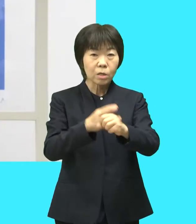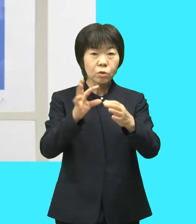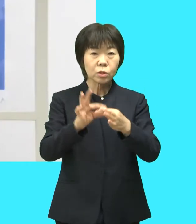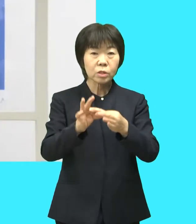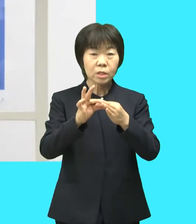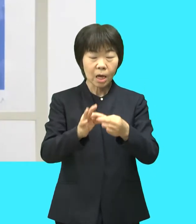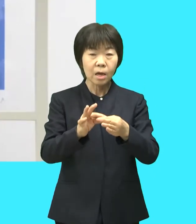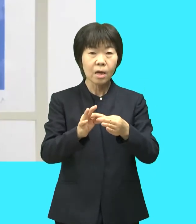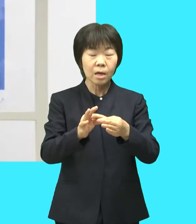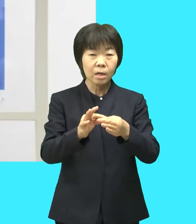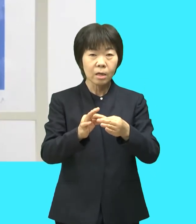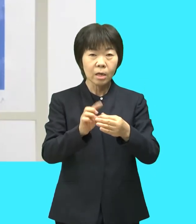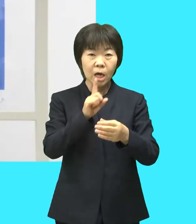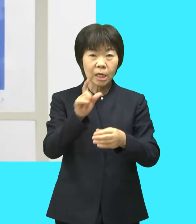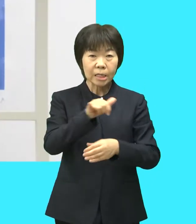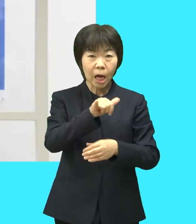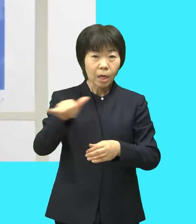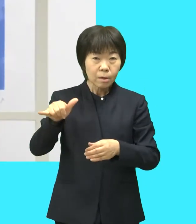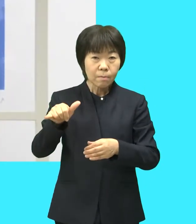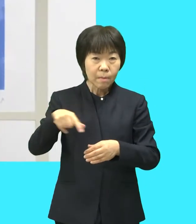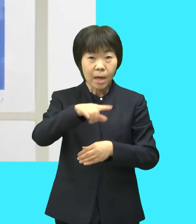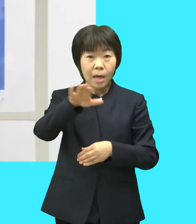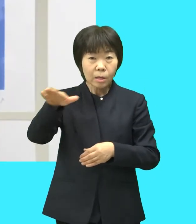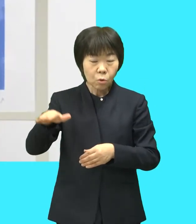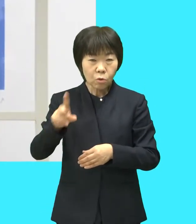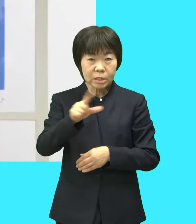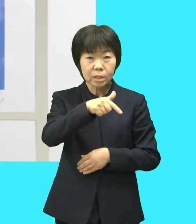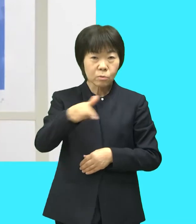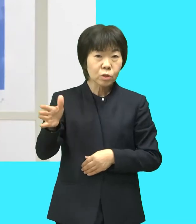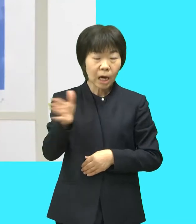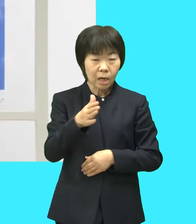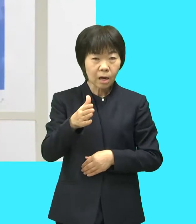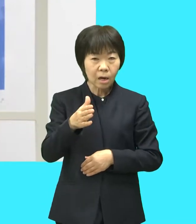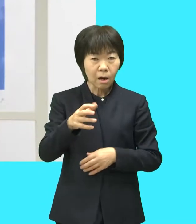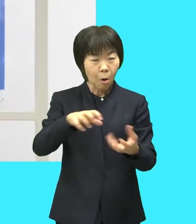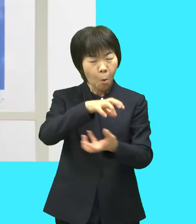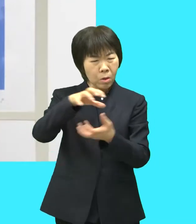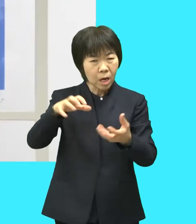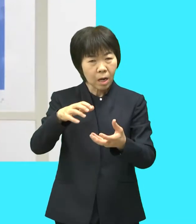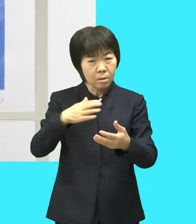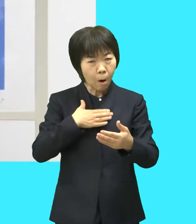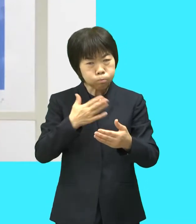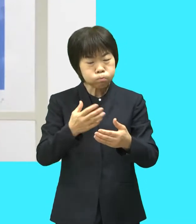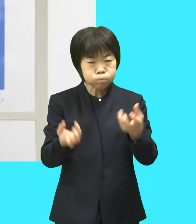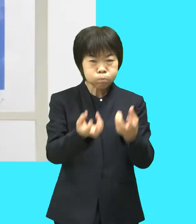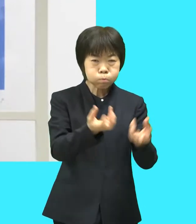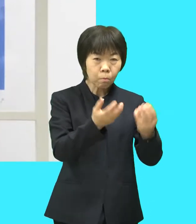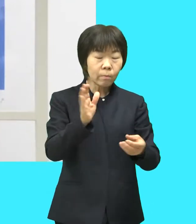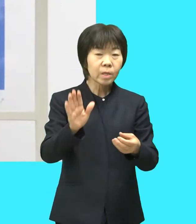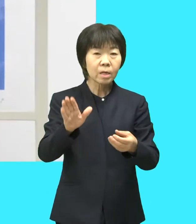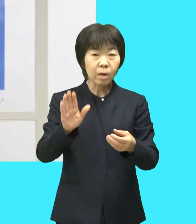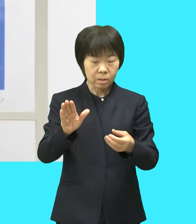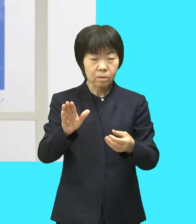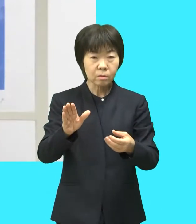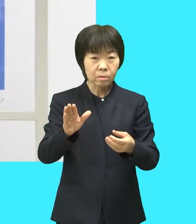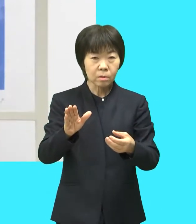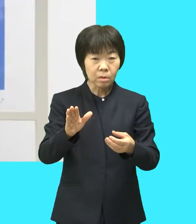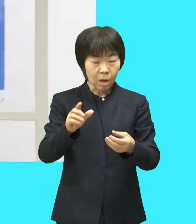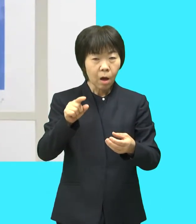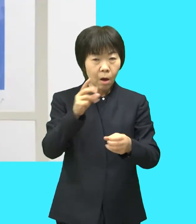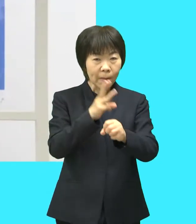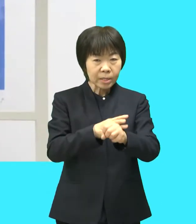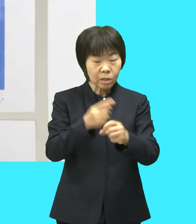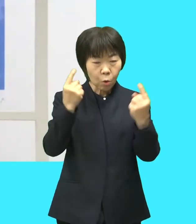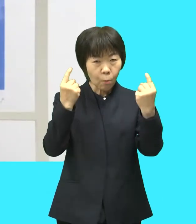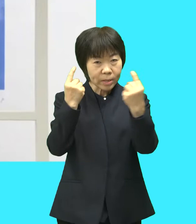て、語り部さんの一部から、混乱だったり批判というものが出ております。そのマニュアルを改定するべき、